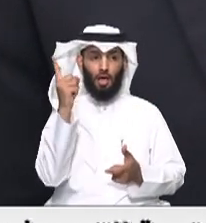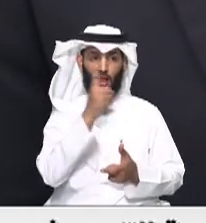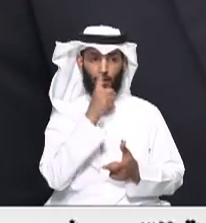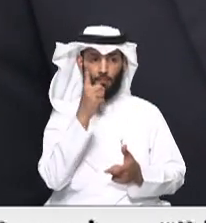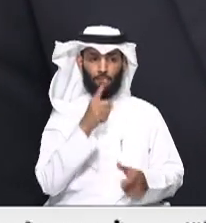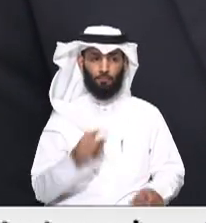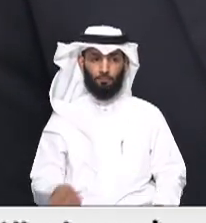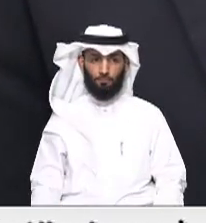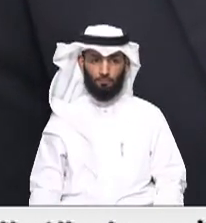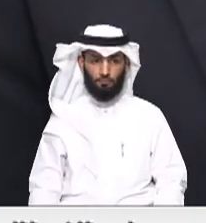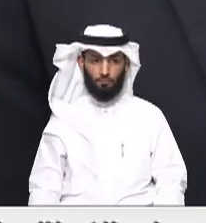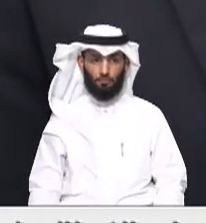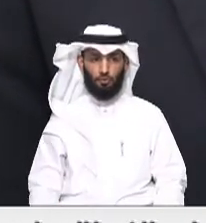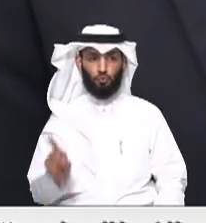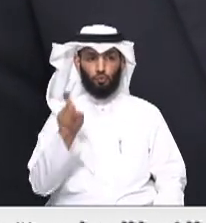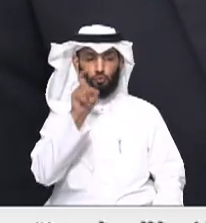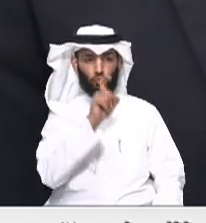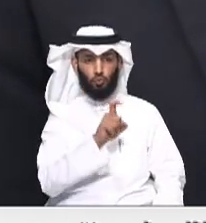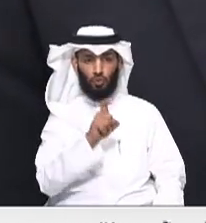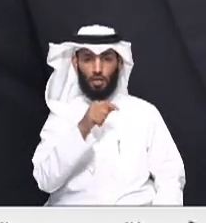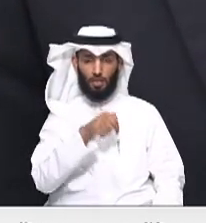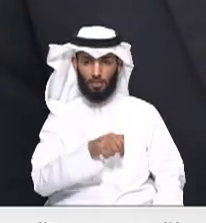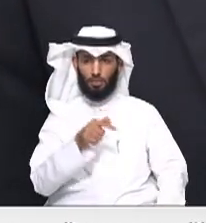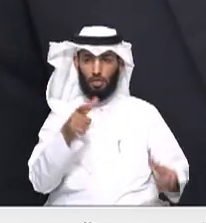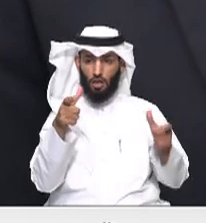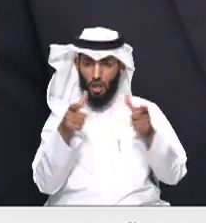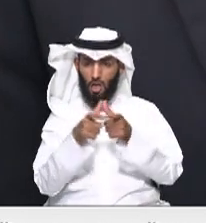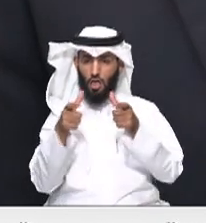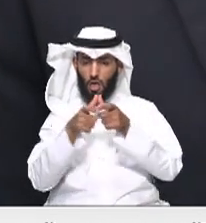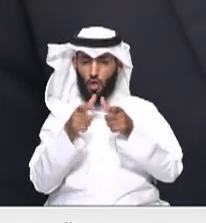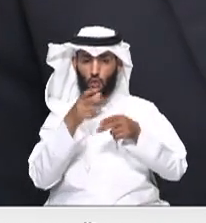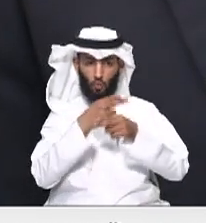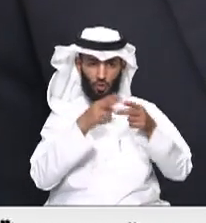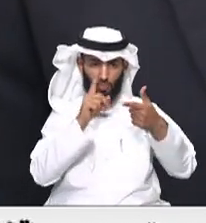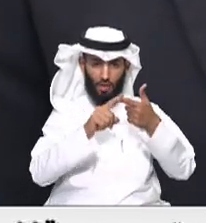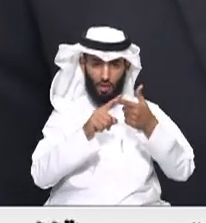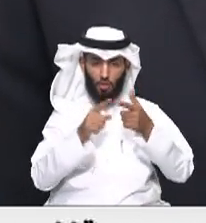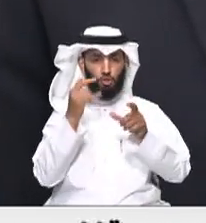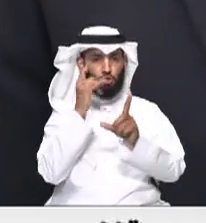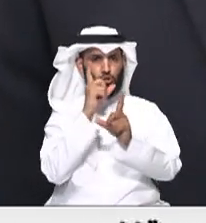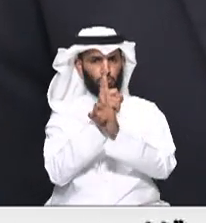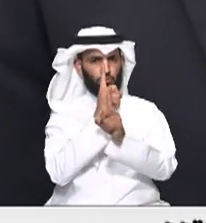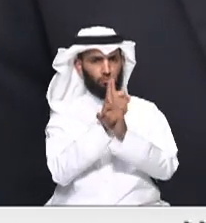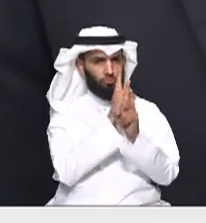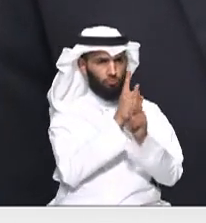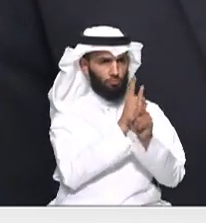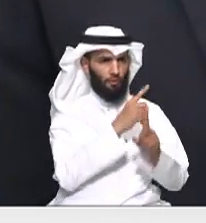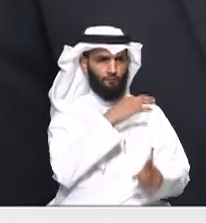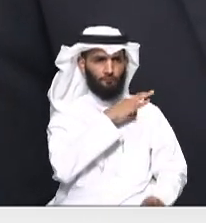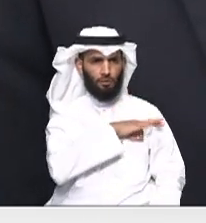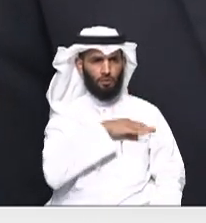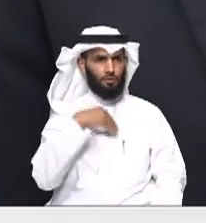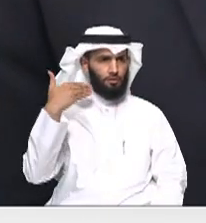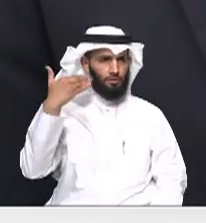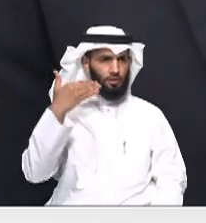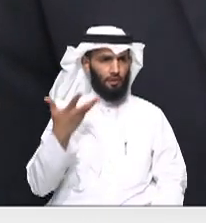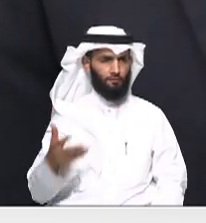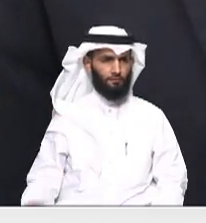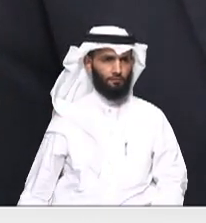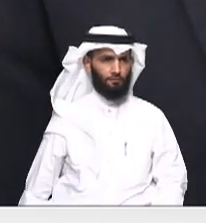والصديقة. برأيك، ما دلالات هذه اللقاءات على خارطة تعزيز العلاقات الدبلوماسية الخارجية الكويتية؟